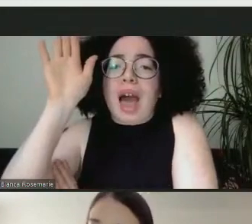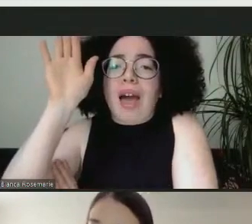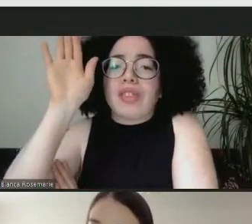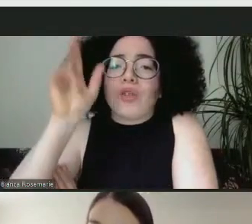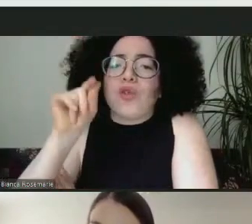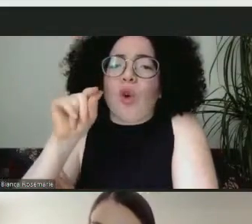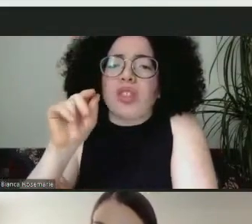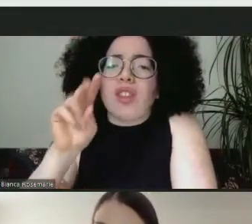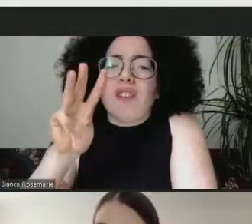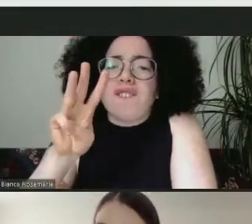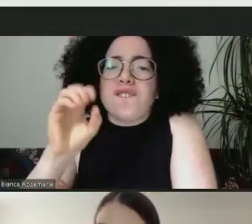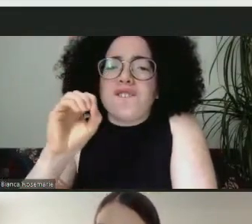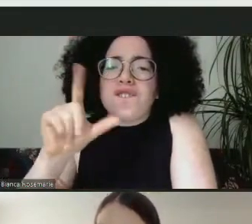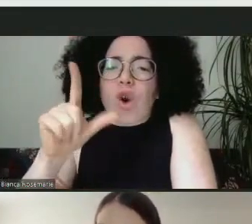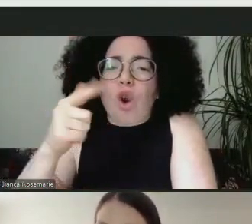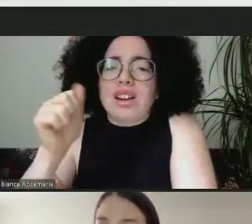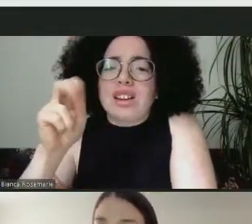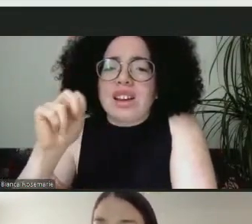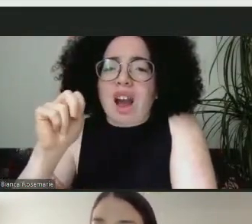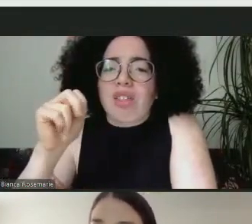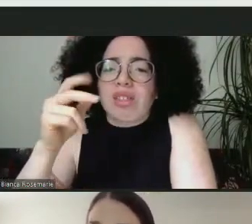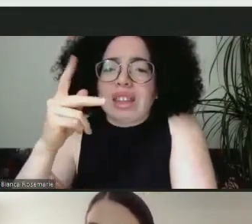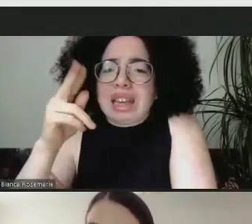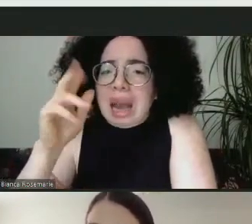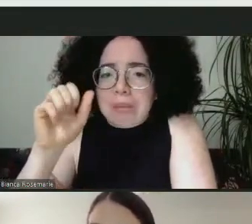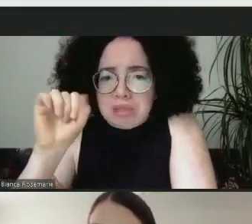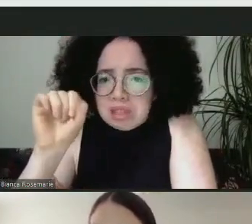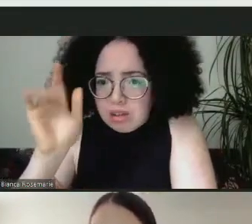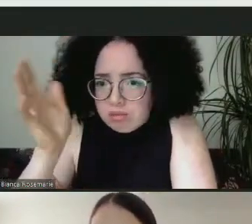Ich sehe auch, dass noch eine Hand gehoben ist.